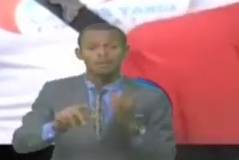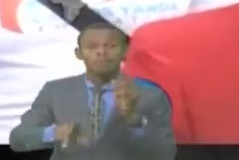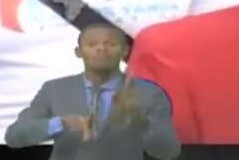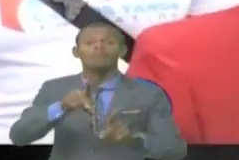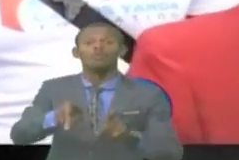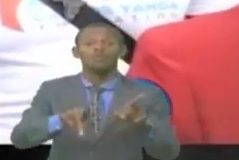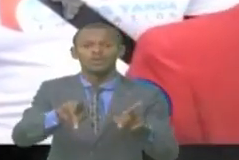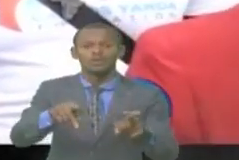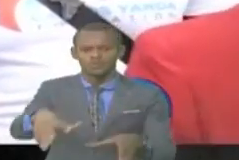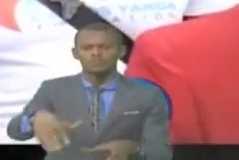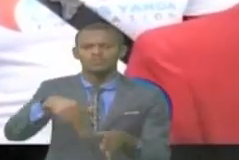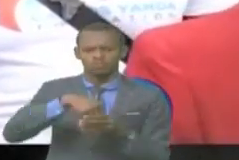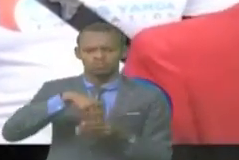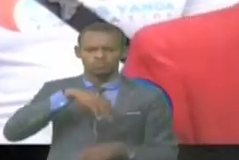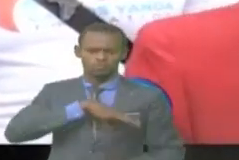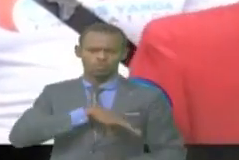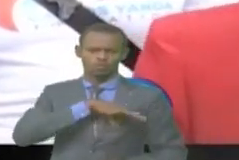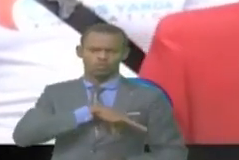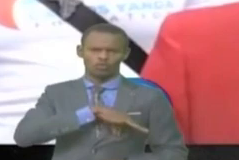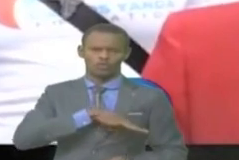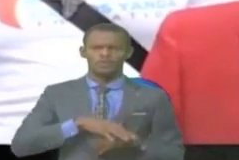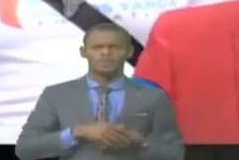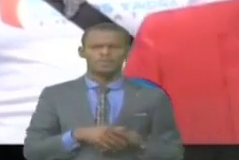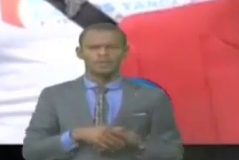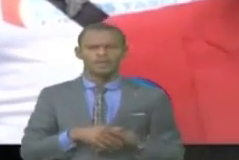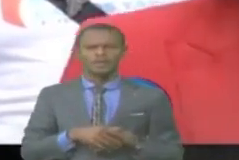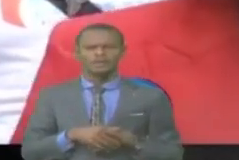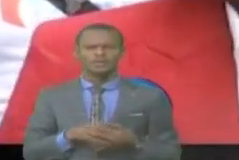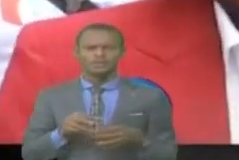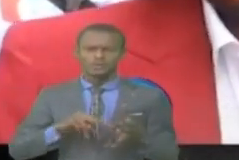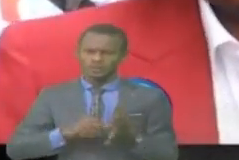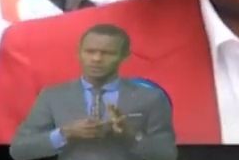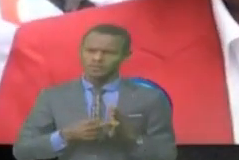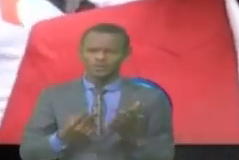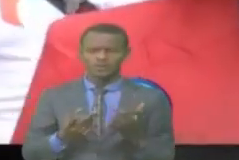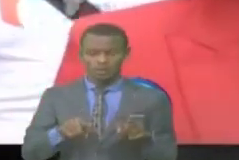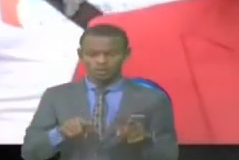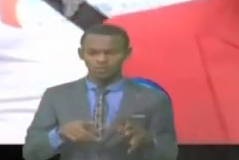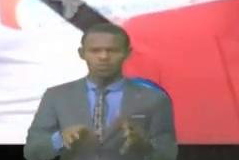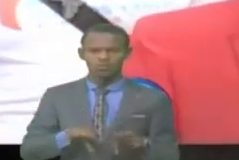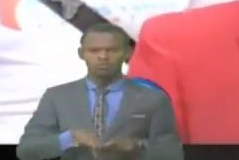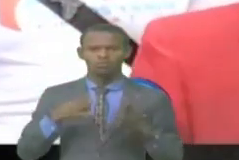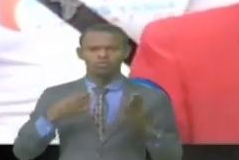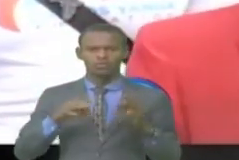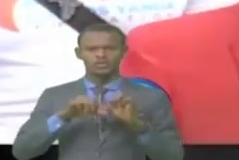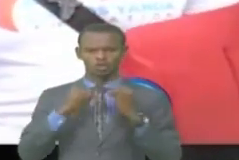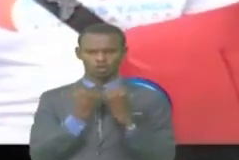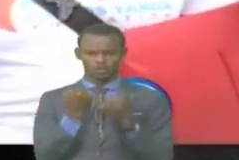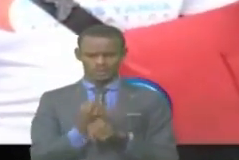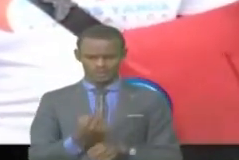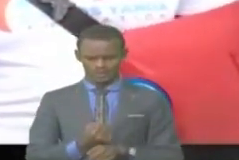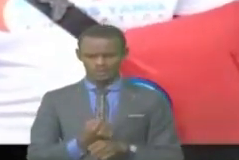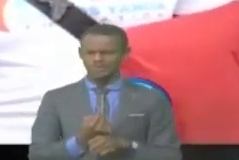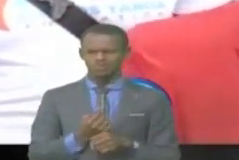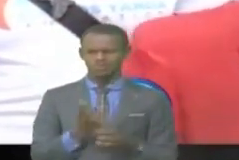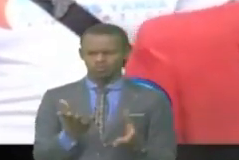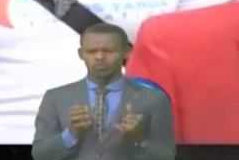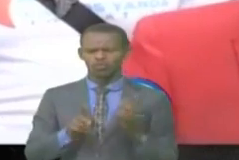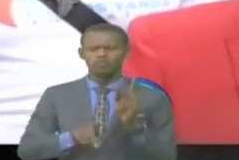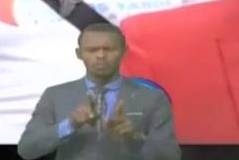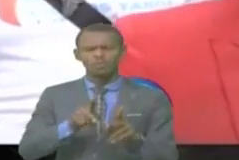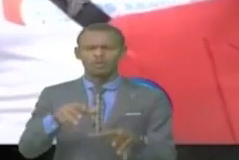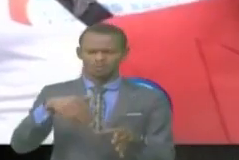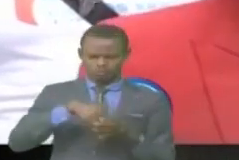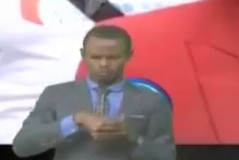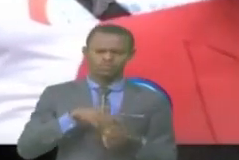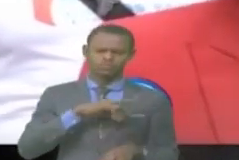civile, c'est-à-dire que la population qui fait ce que vous savez, avec Félix Tshisekedi, la pyramide renversée, où